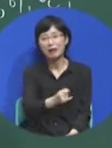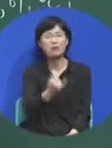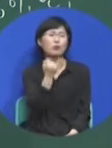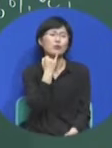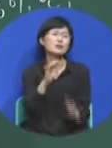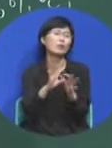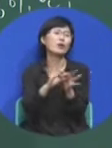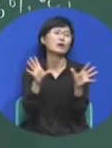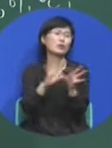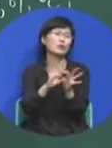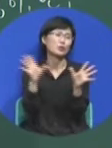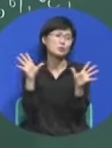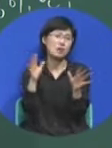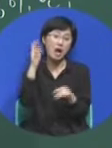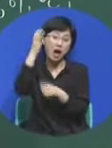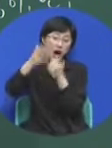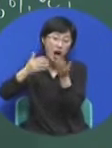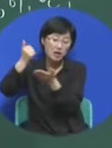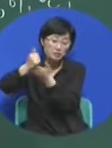그건 아니에요.